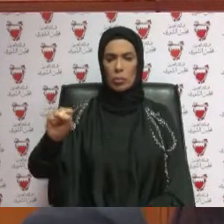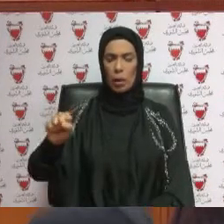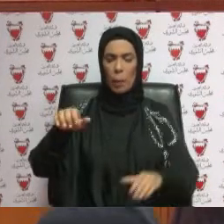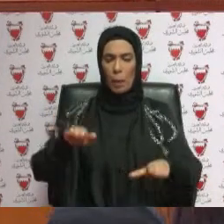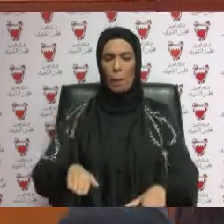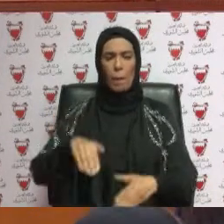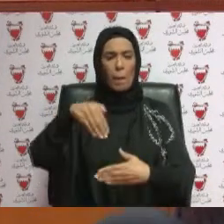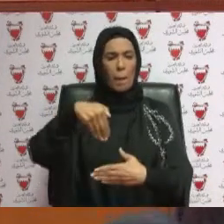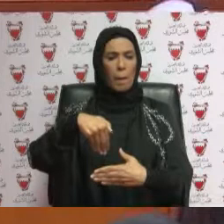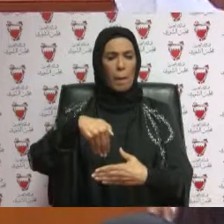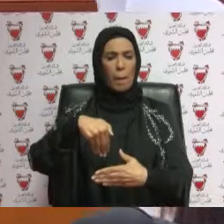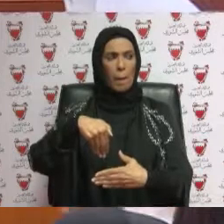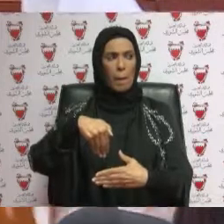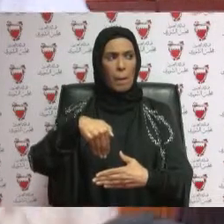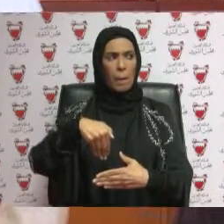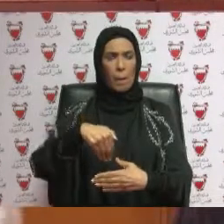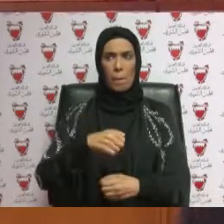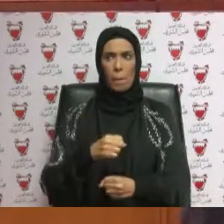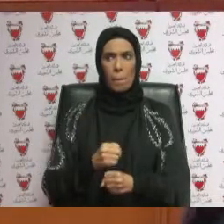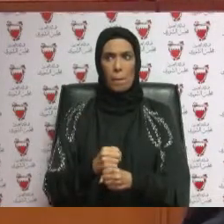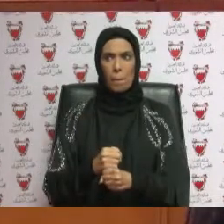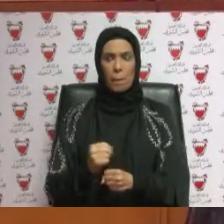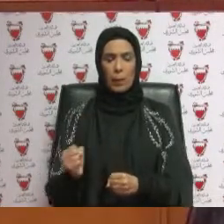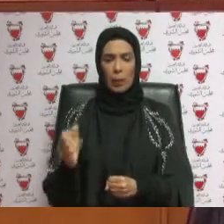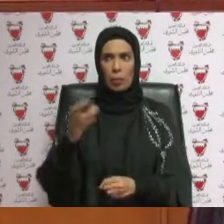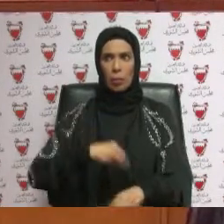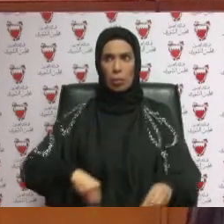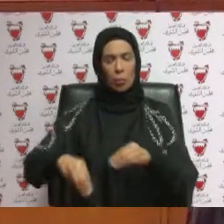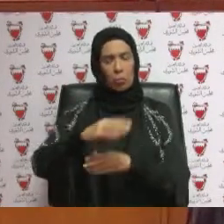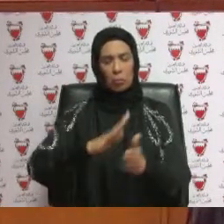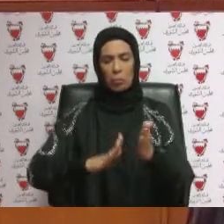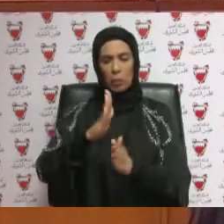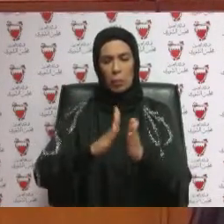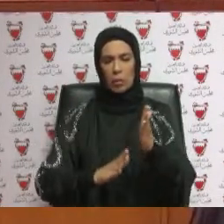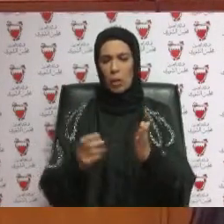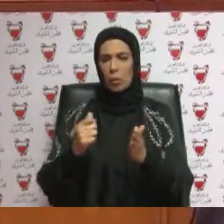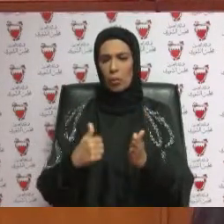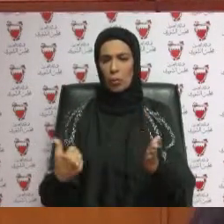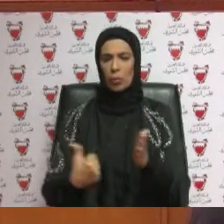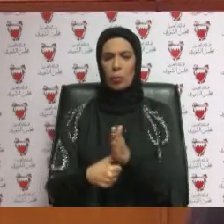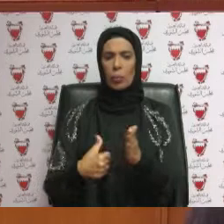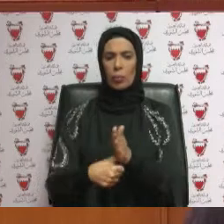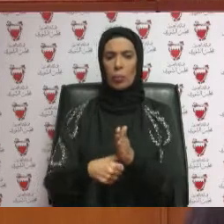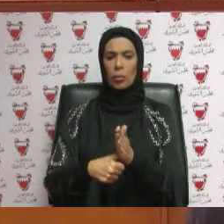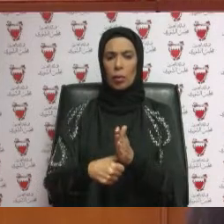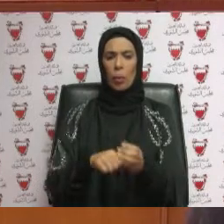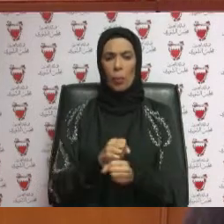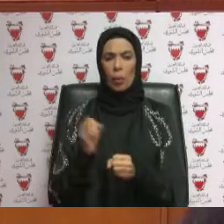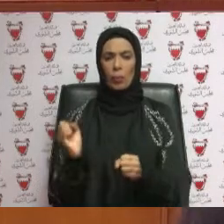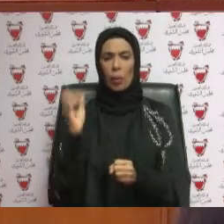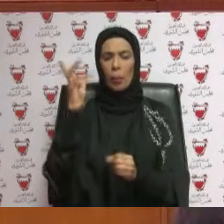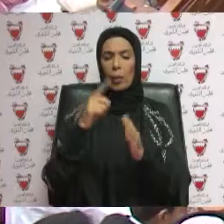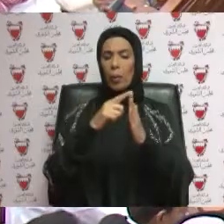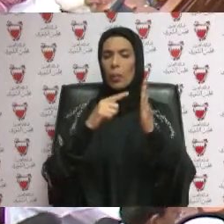الشورى بخصوص مشروع قانون بشأن تعديل جدول الدرجات والرواتب المعد في ضوء الاقتراح